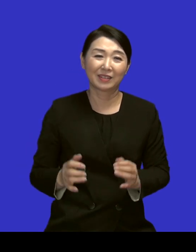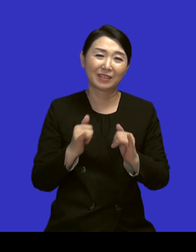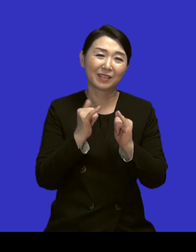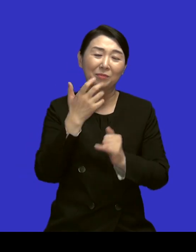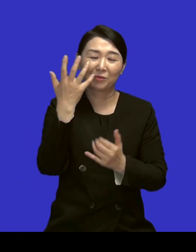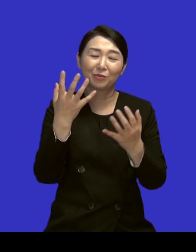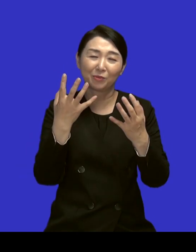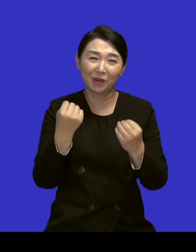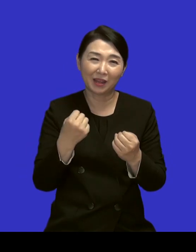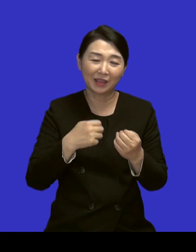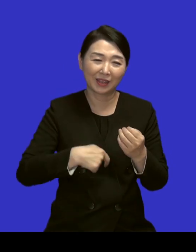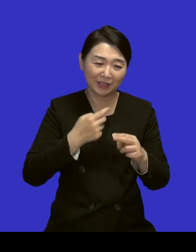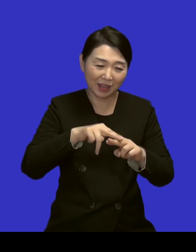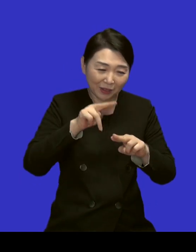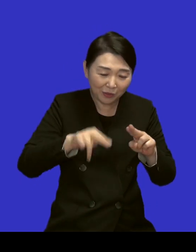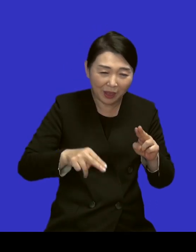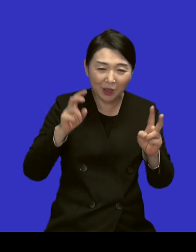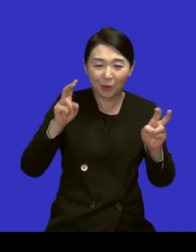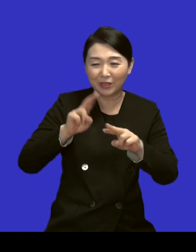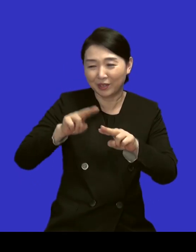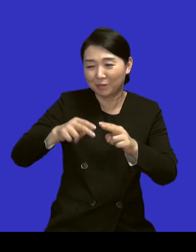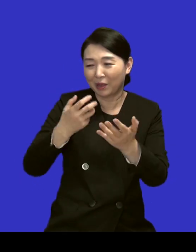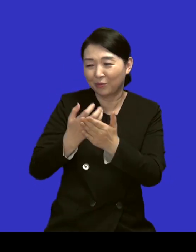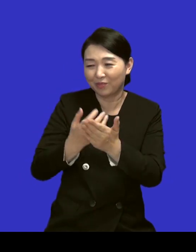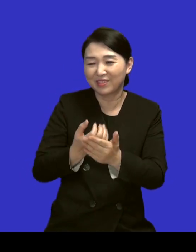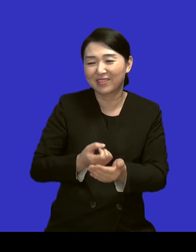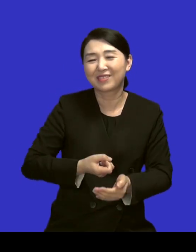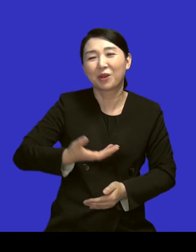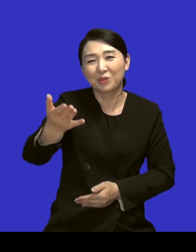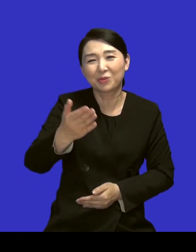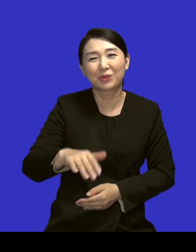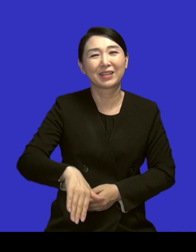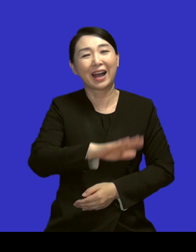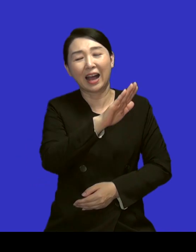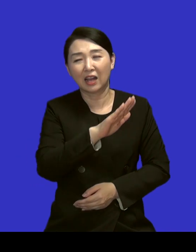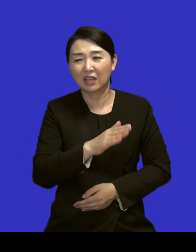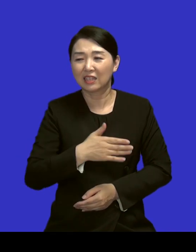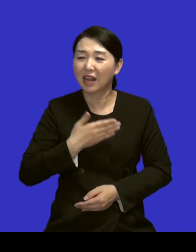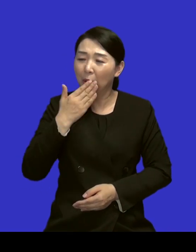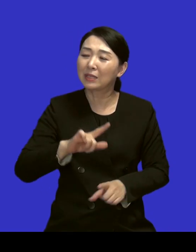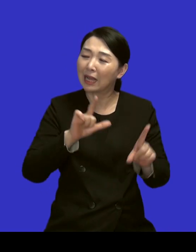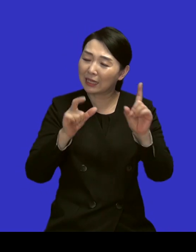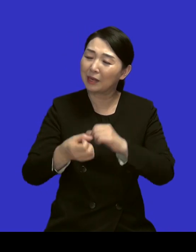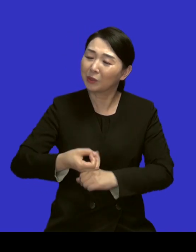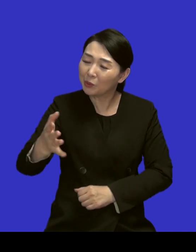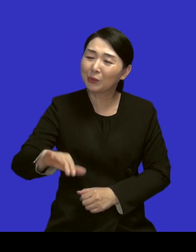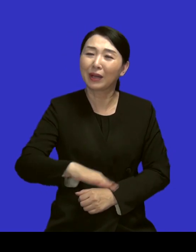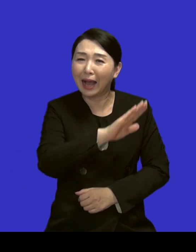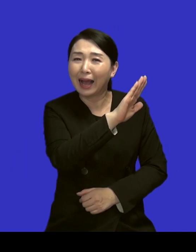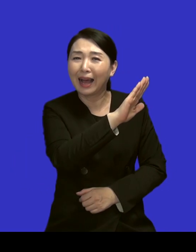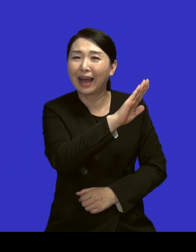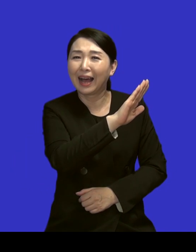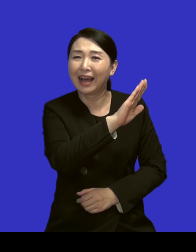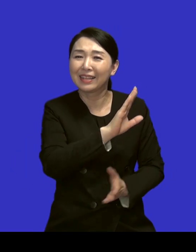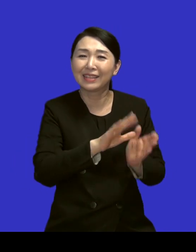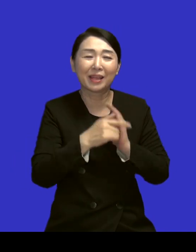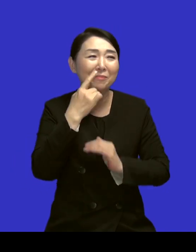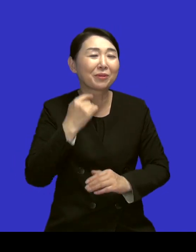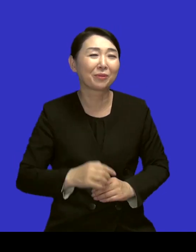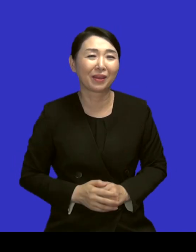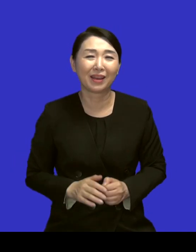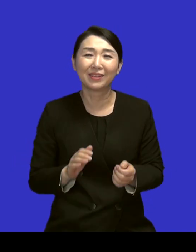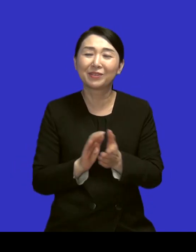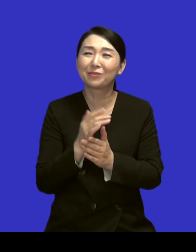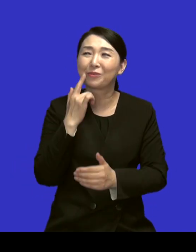나가는 모든 사람들의 꿈이거든요. 잘 먹고 잘 살아 이거 던지고 나가는 하신 거잖아요. 엄청 친구들이 부러워하더라고요. 다 부러워하지.